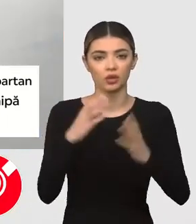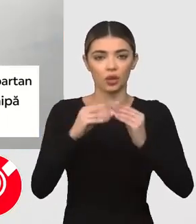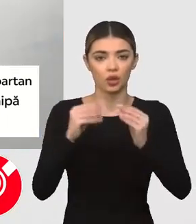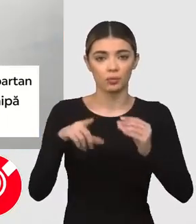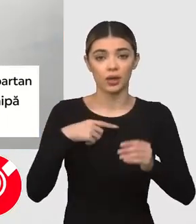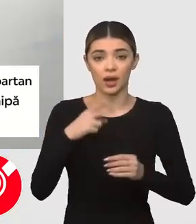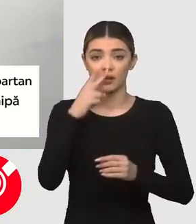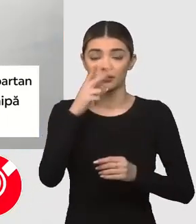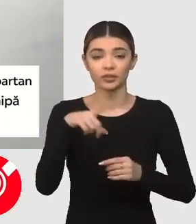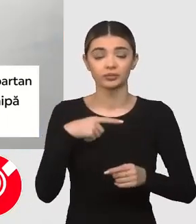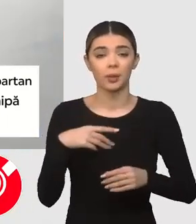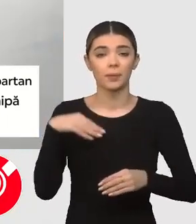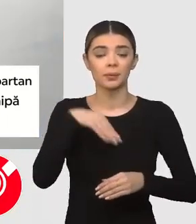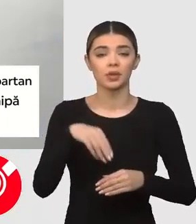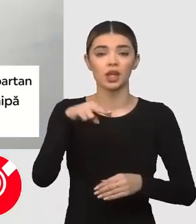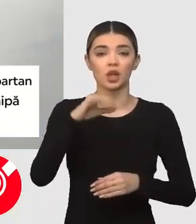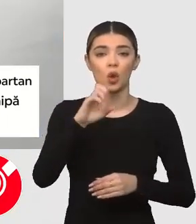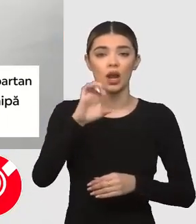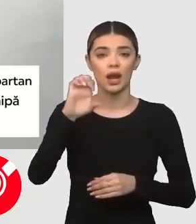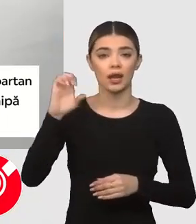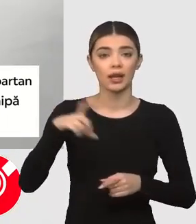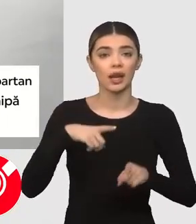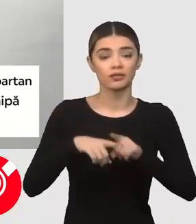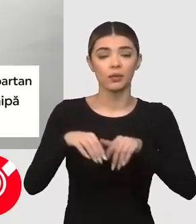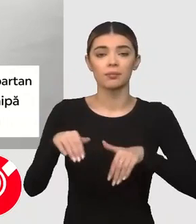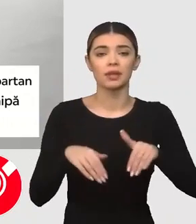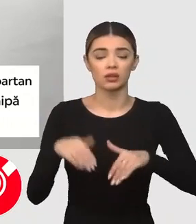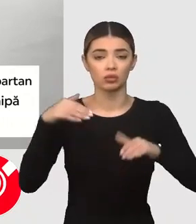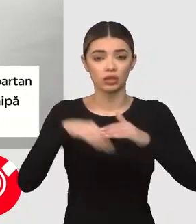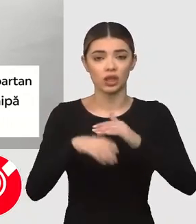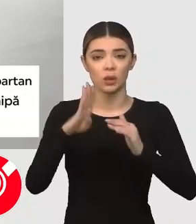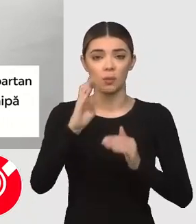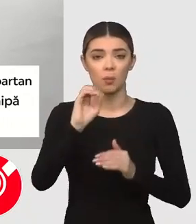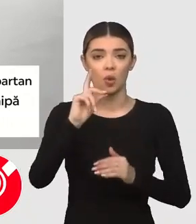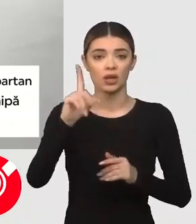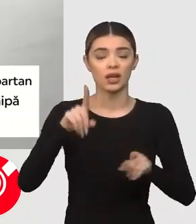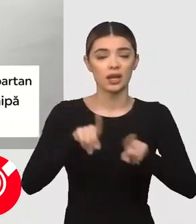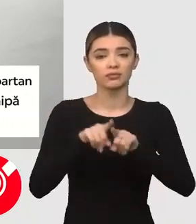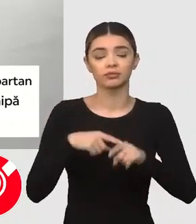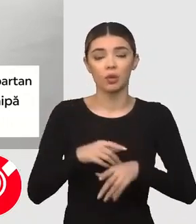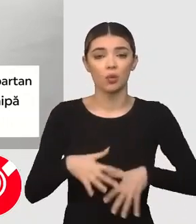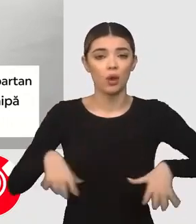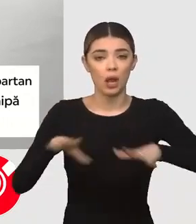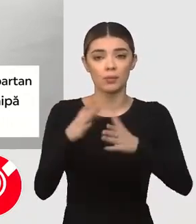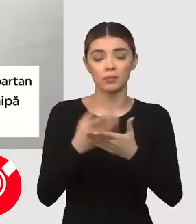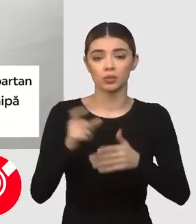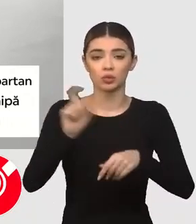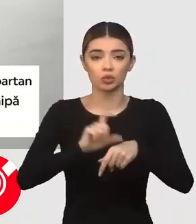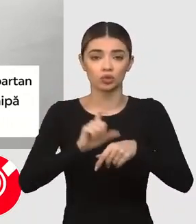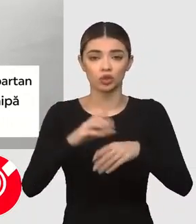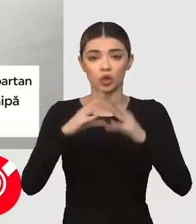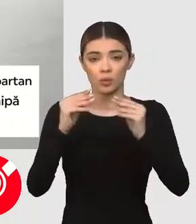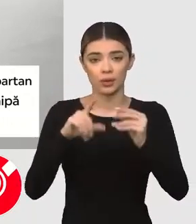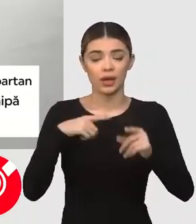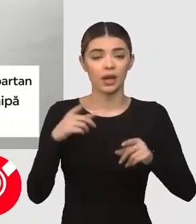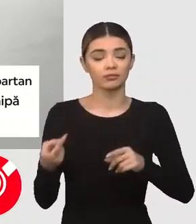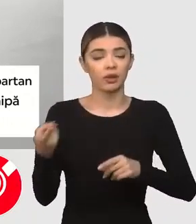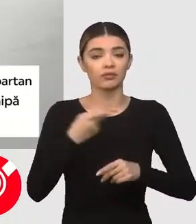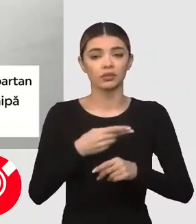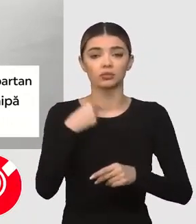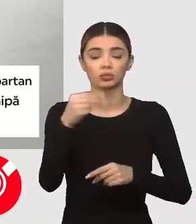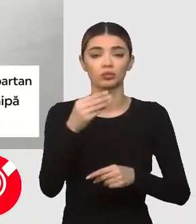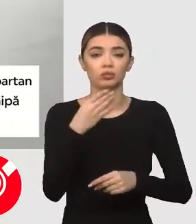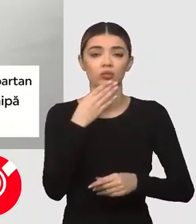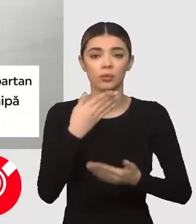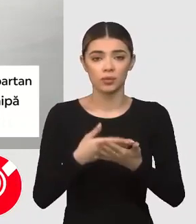Salvatorii români au fost întâmpinați de premierul Nicolae Ciucă, de ministrul de interne Lucian Bode, dar și de membrii ai comunității turce din România, care au venit să